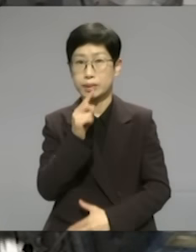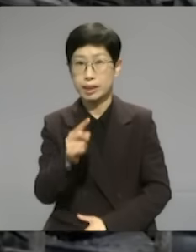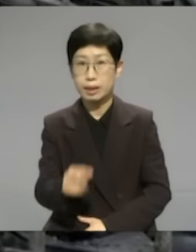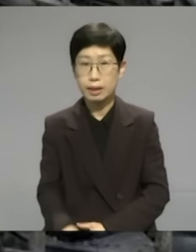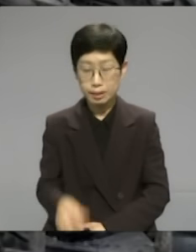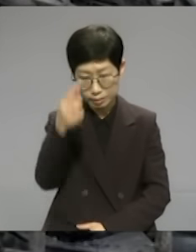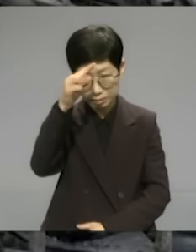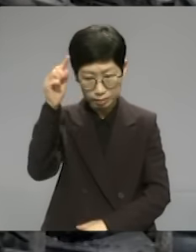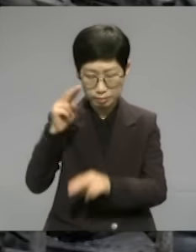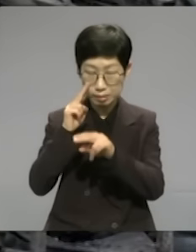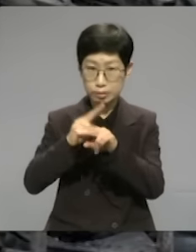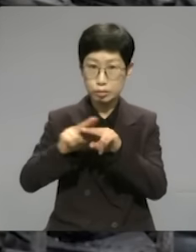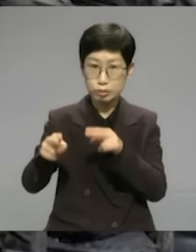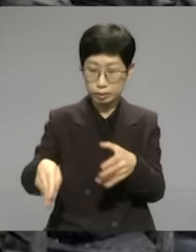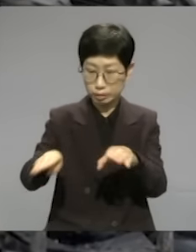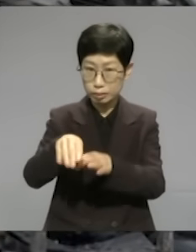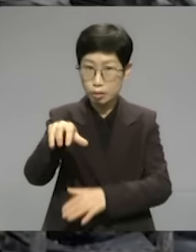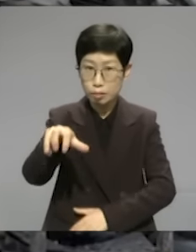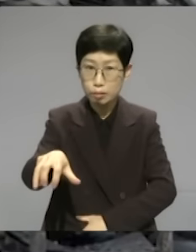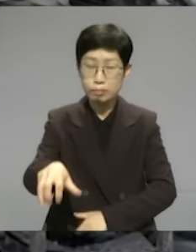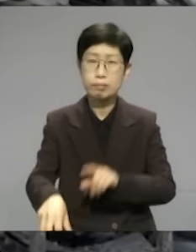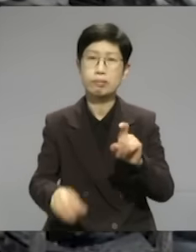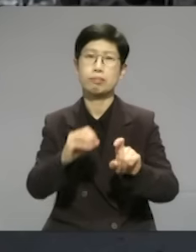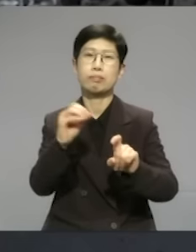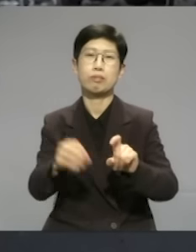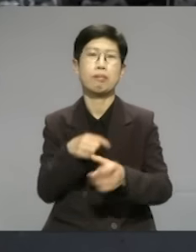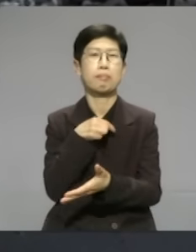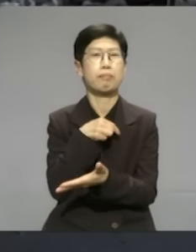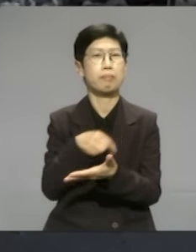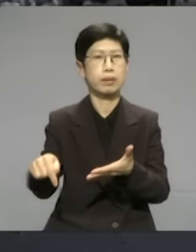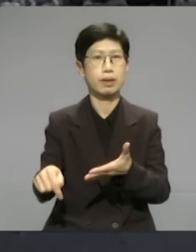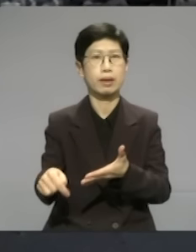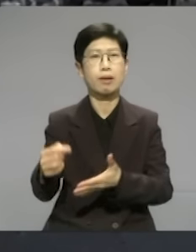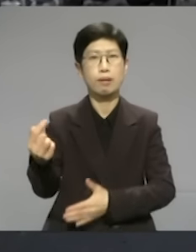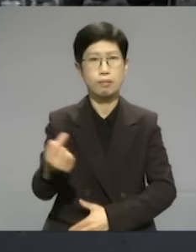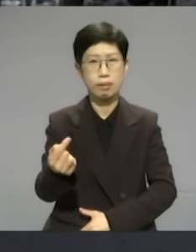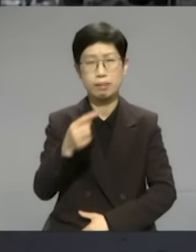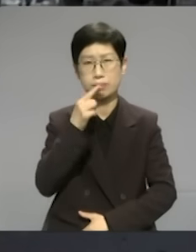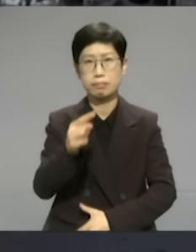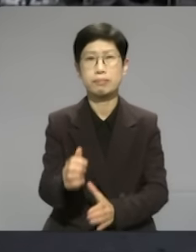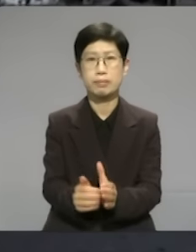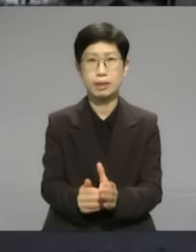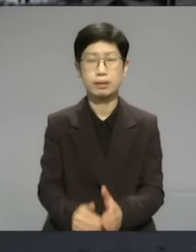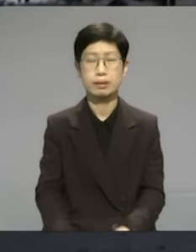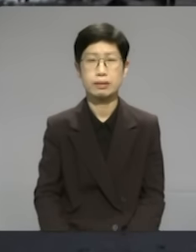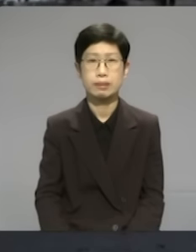러시아 정유시설 능력의 최소 10%가 타격을 받았을 것이라고 분석했습니다.